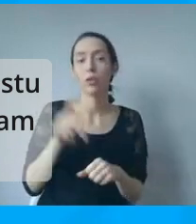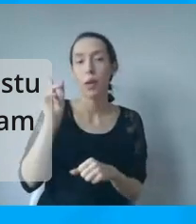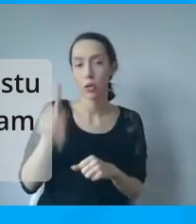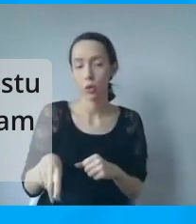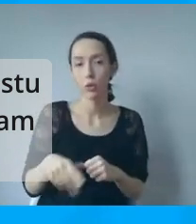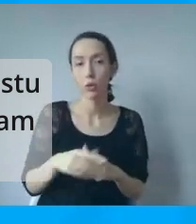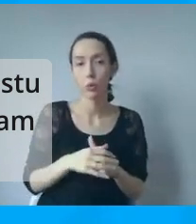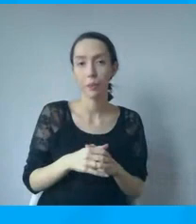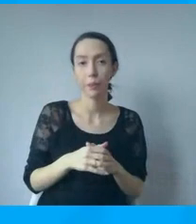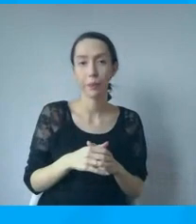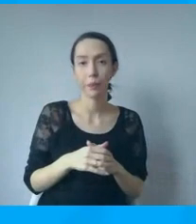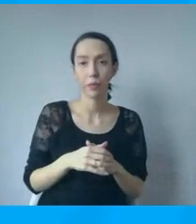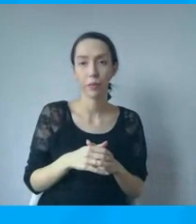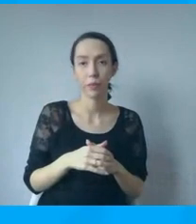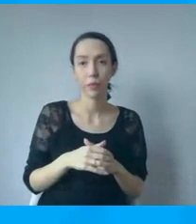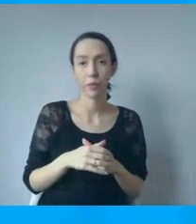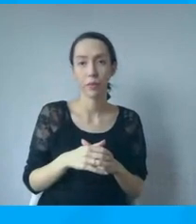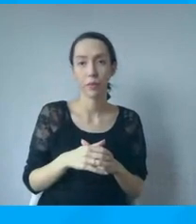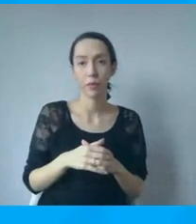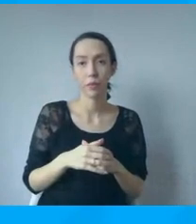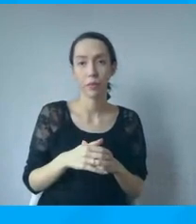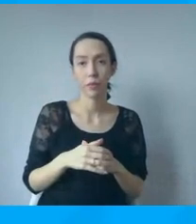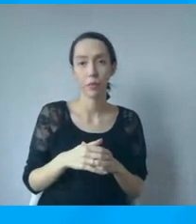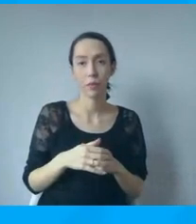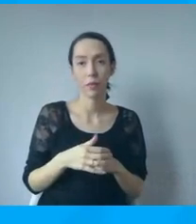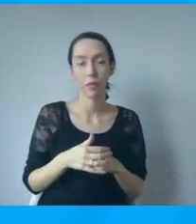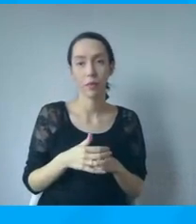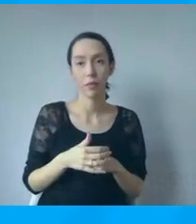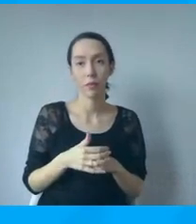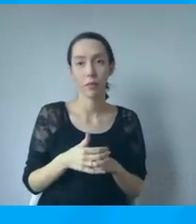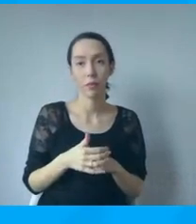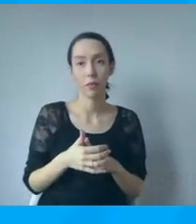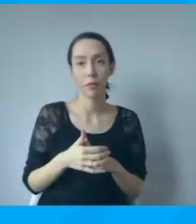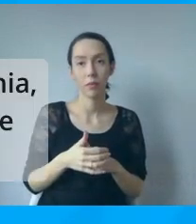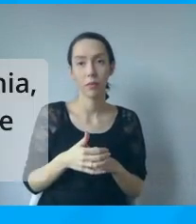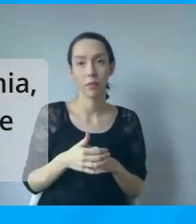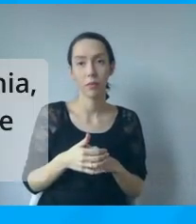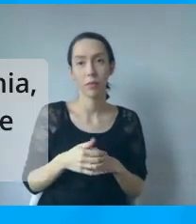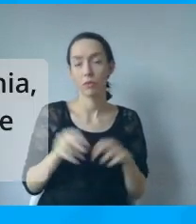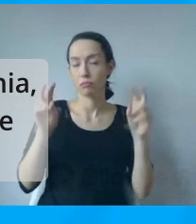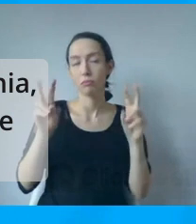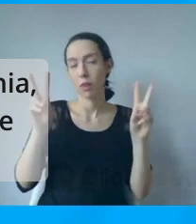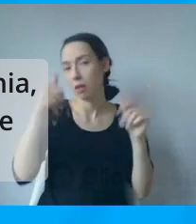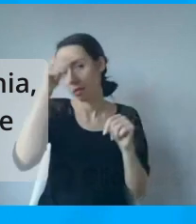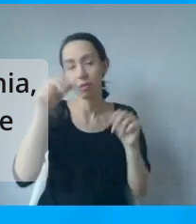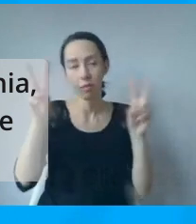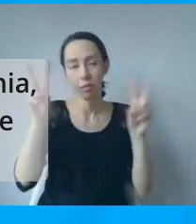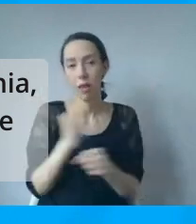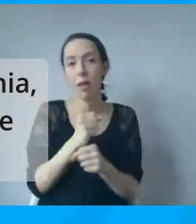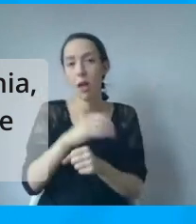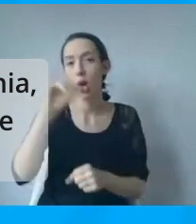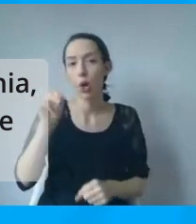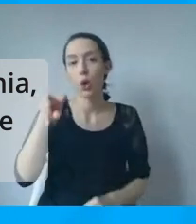miesiącu. I po prostu to jest u nas traktowane jak taka rola juniorska i jak najbardziej możemy kogoś